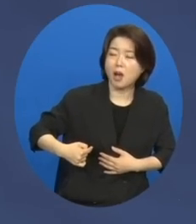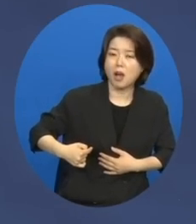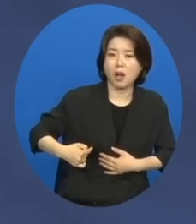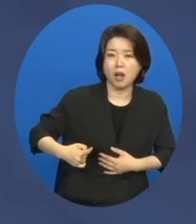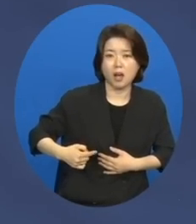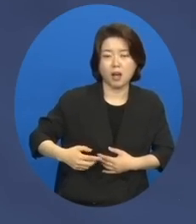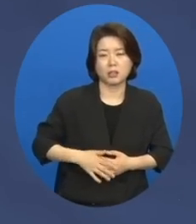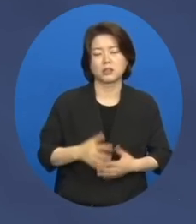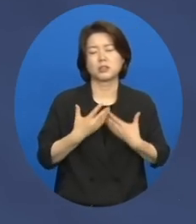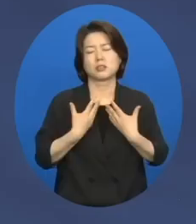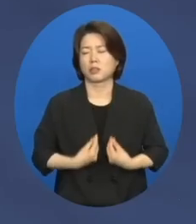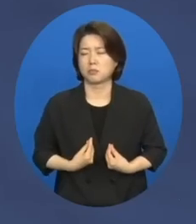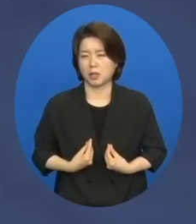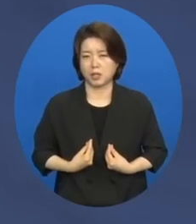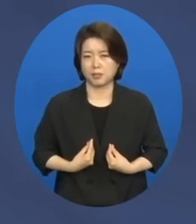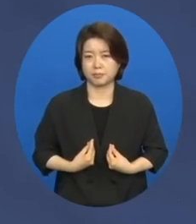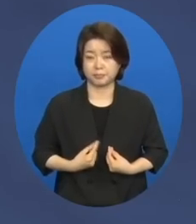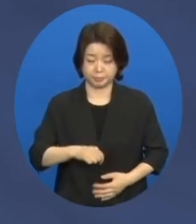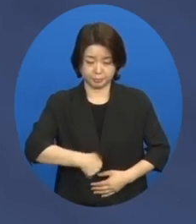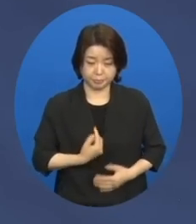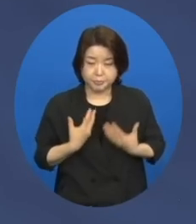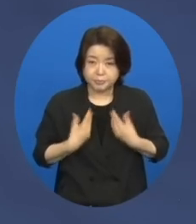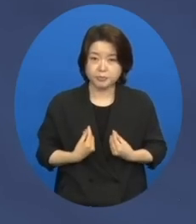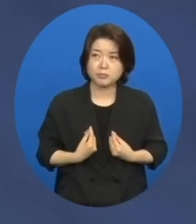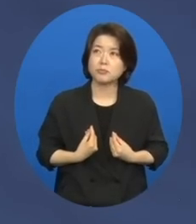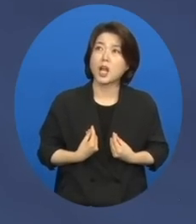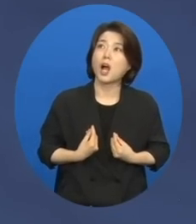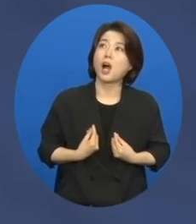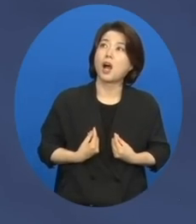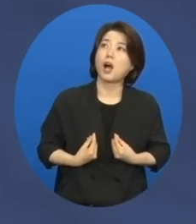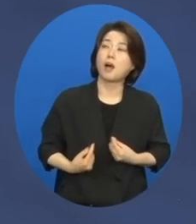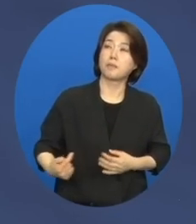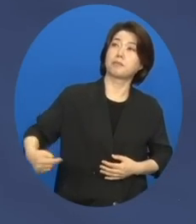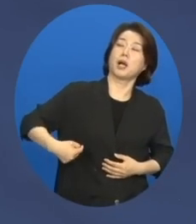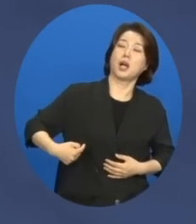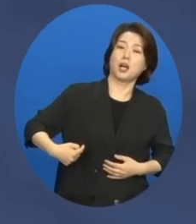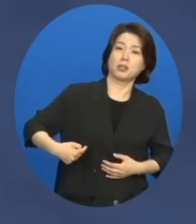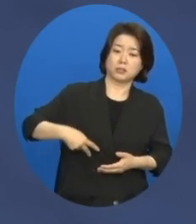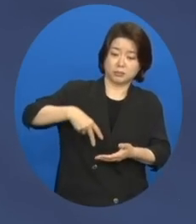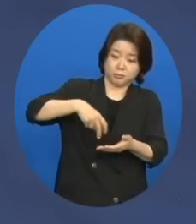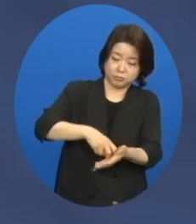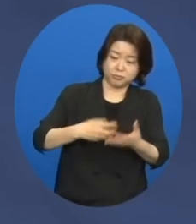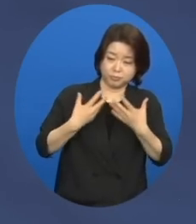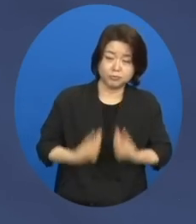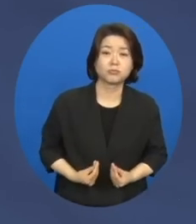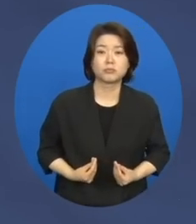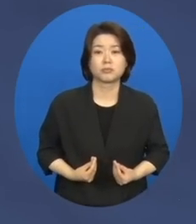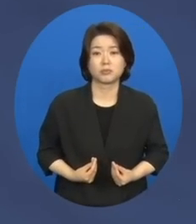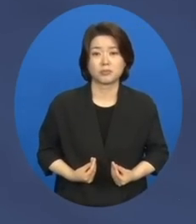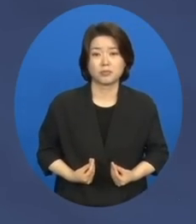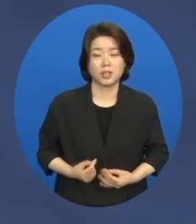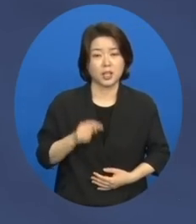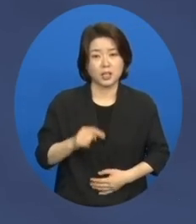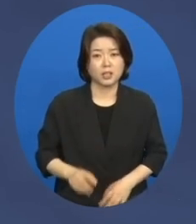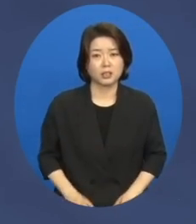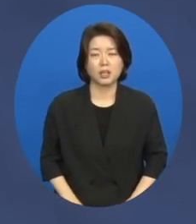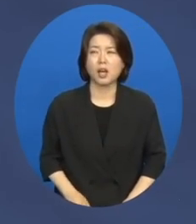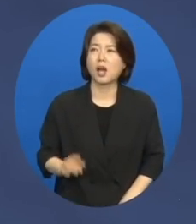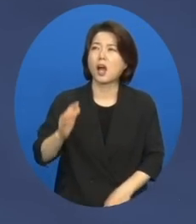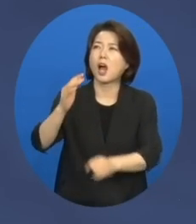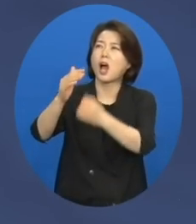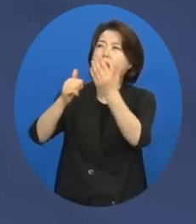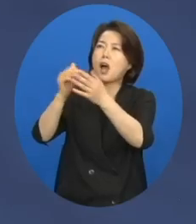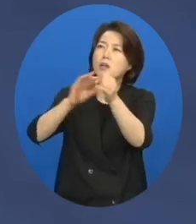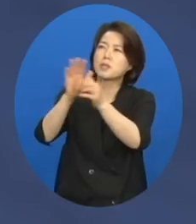이 절망 이 자기 절망에 턱 주저앉았을 때 그때 야 천하의 하나님